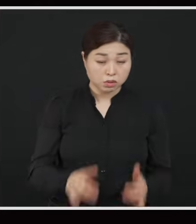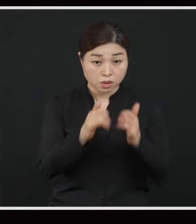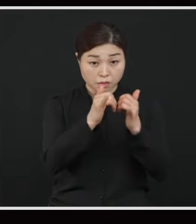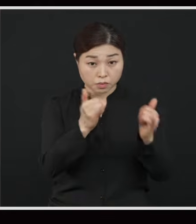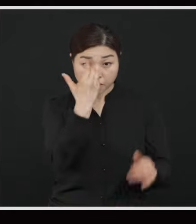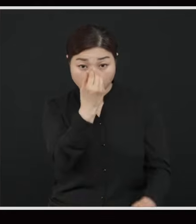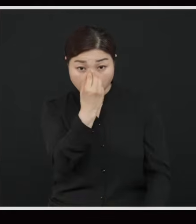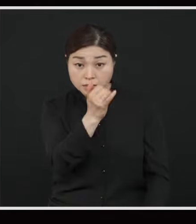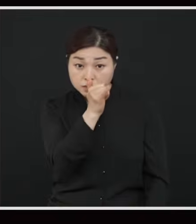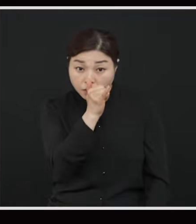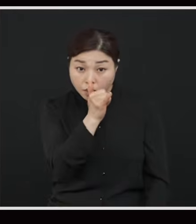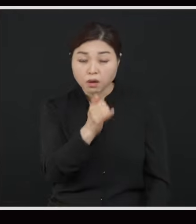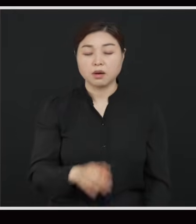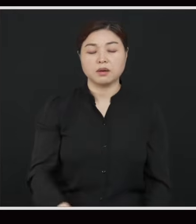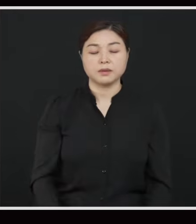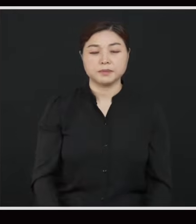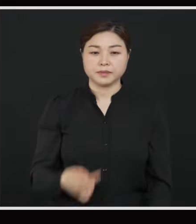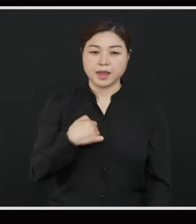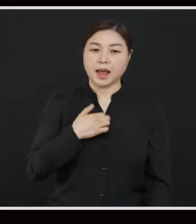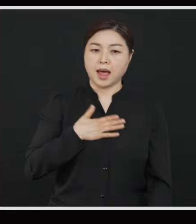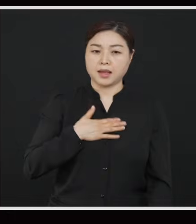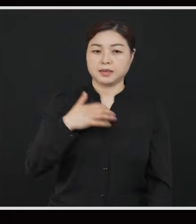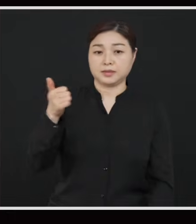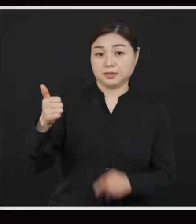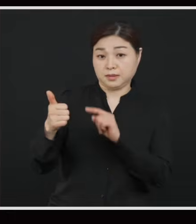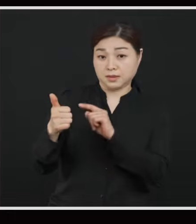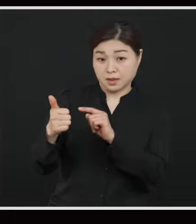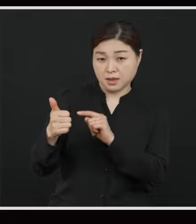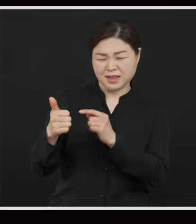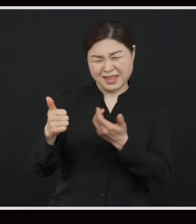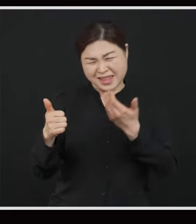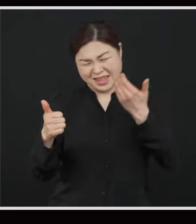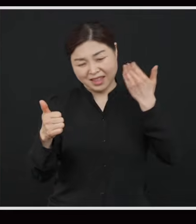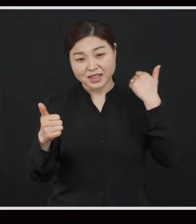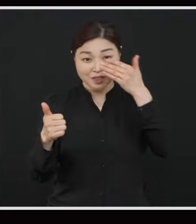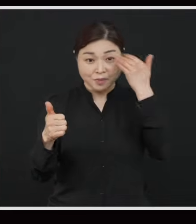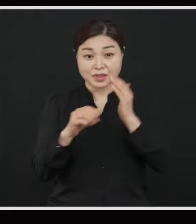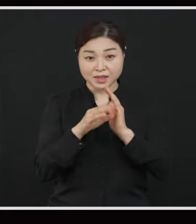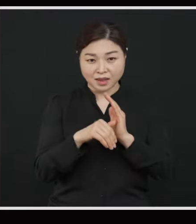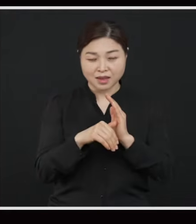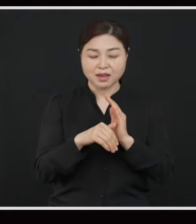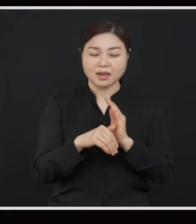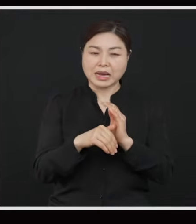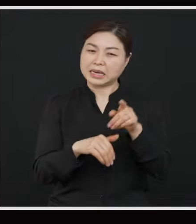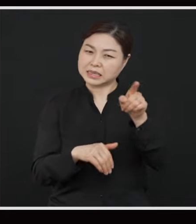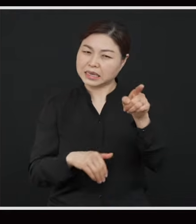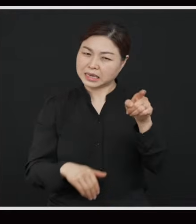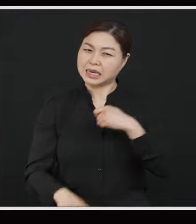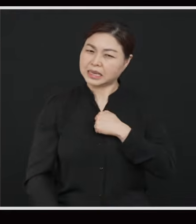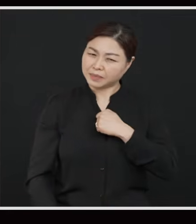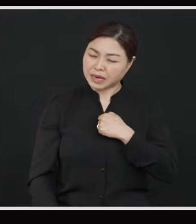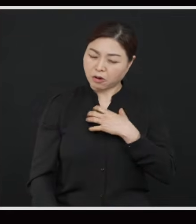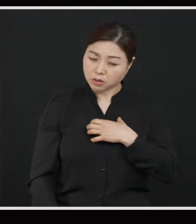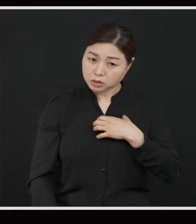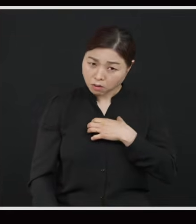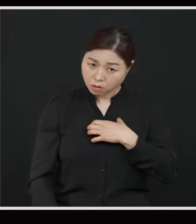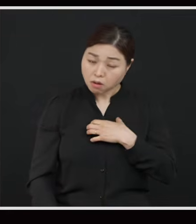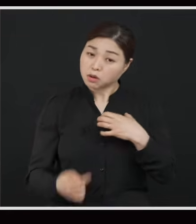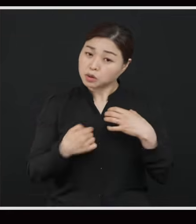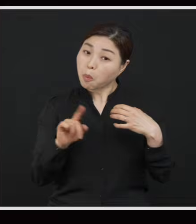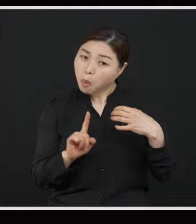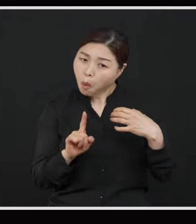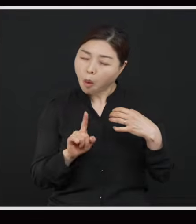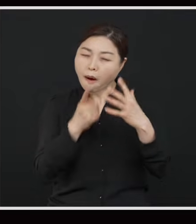보죠. 제가 아는 사람 중에 옛날에 저한테 자신은 그 이유를 대충 알아맞힐 수 있다, 대부분의